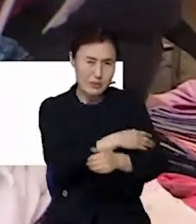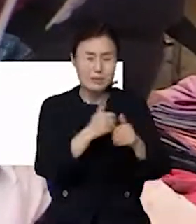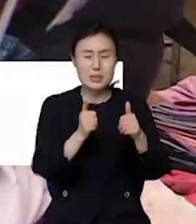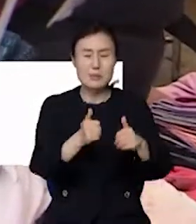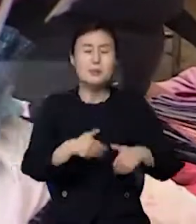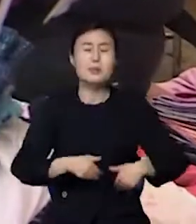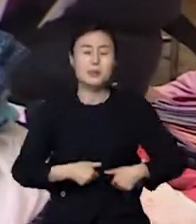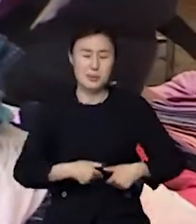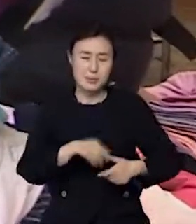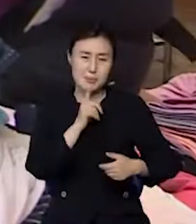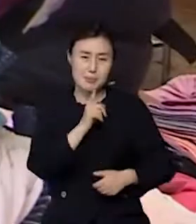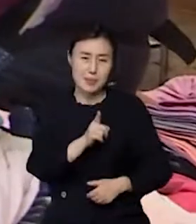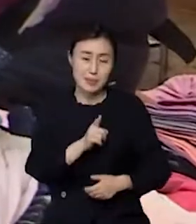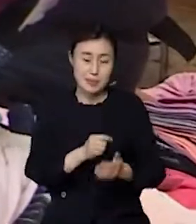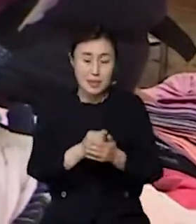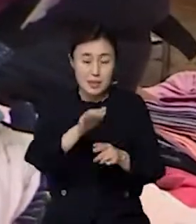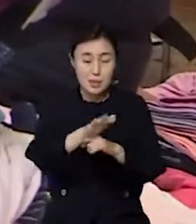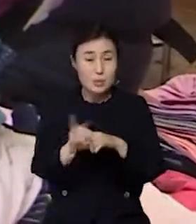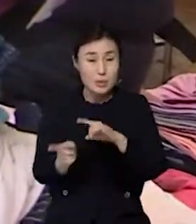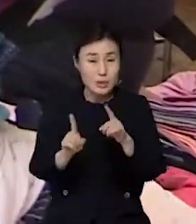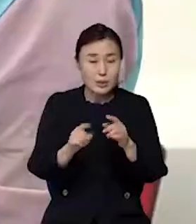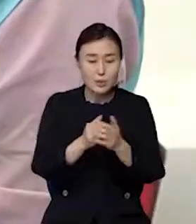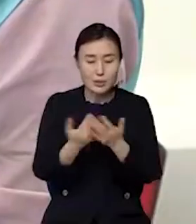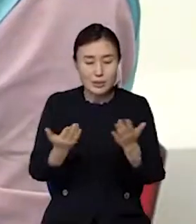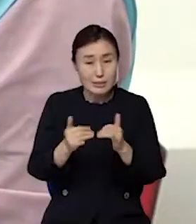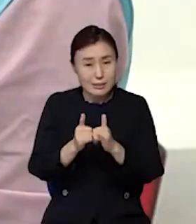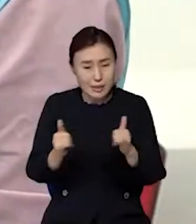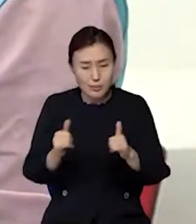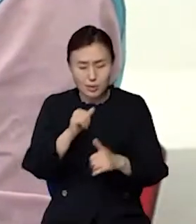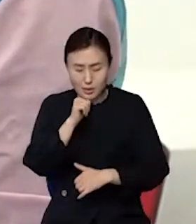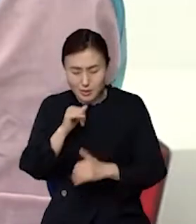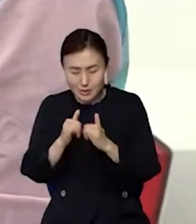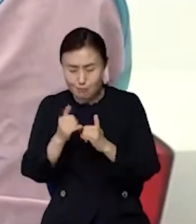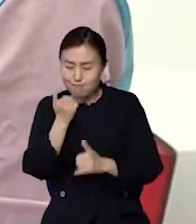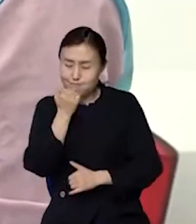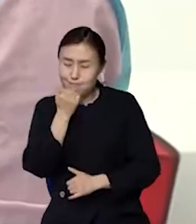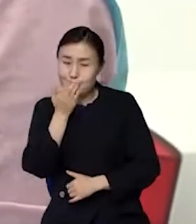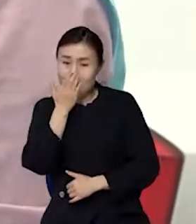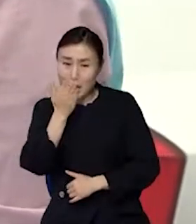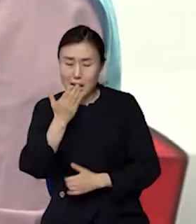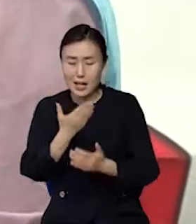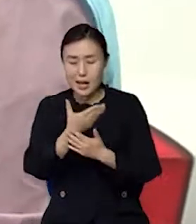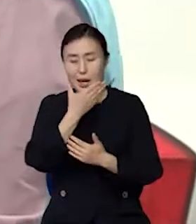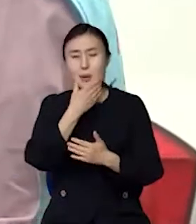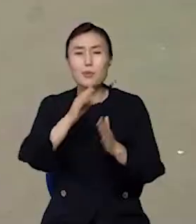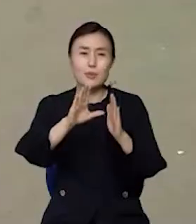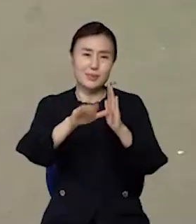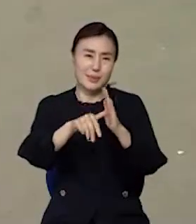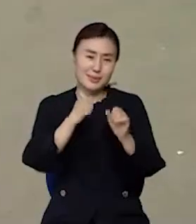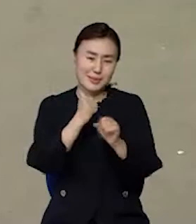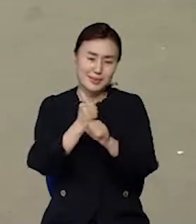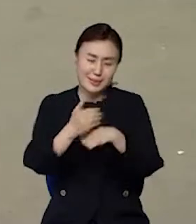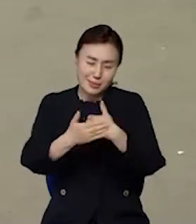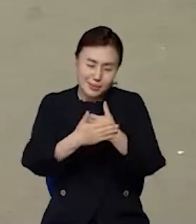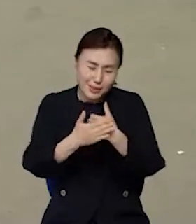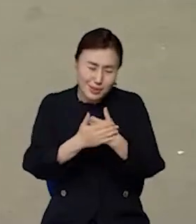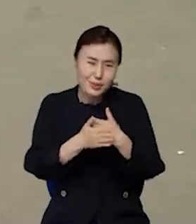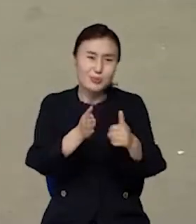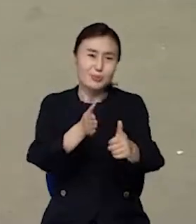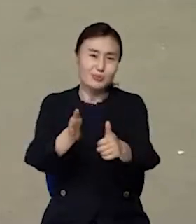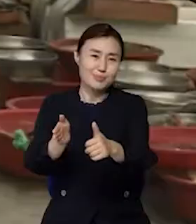높였습니다. 농촌을 살리고 노동자와 서민들이 웃을 수 있는 행복시대를 열겠다며 지지를